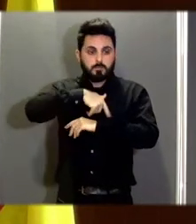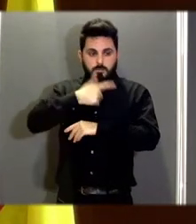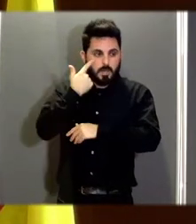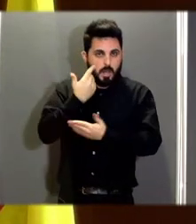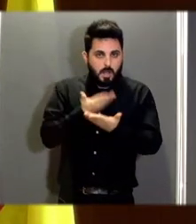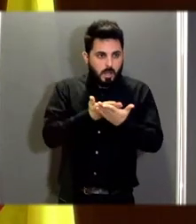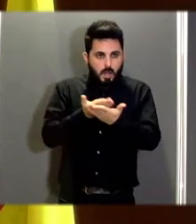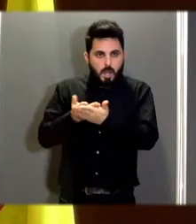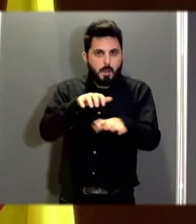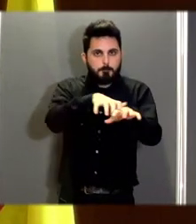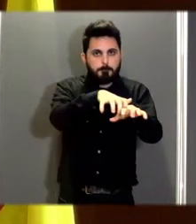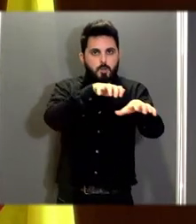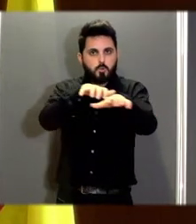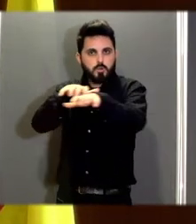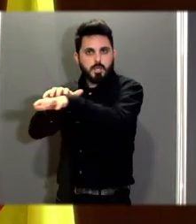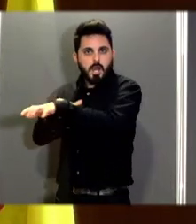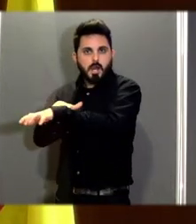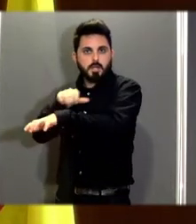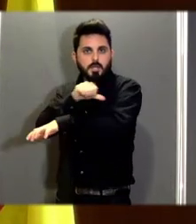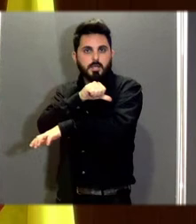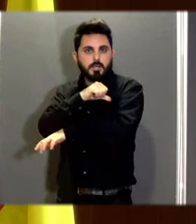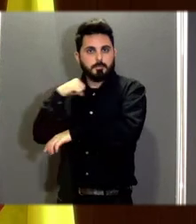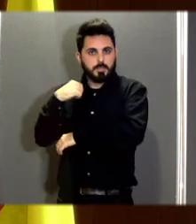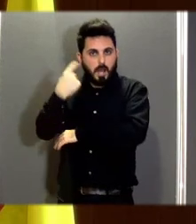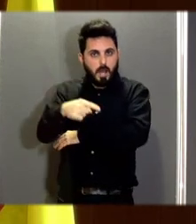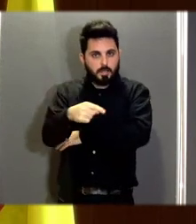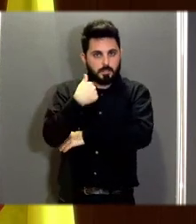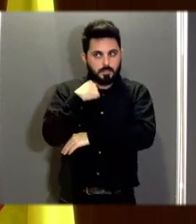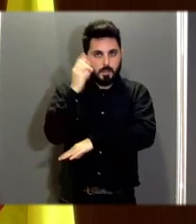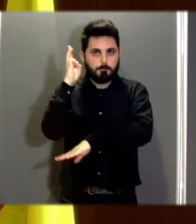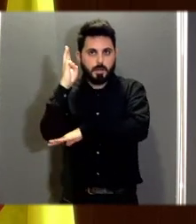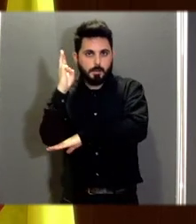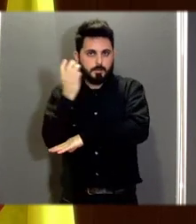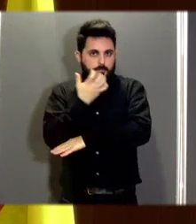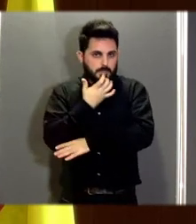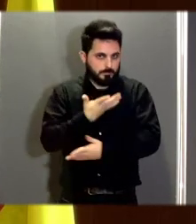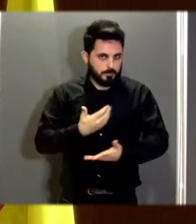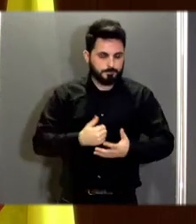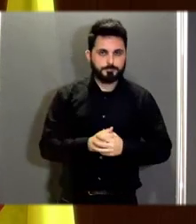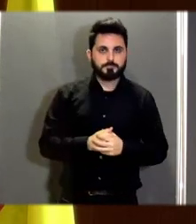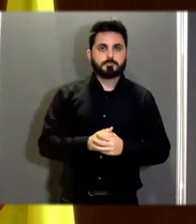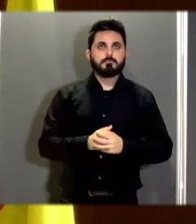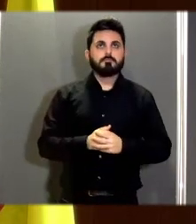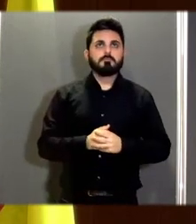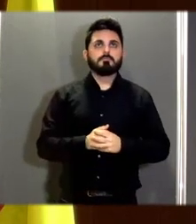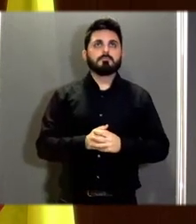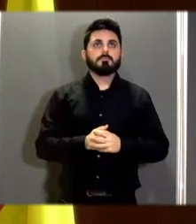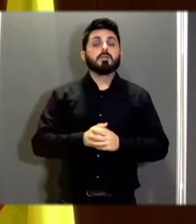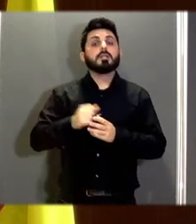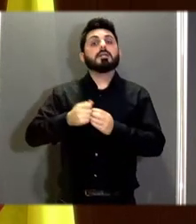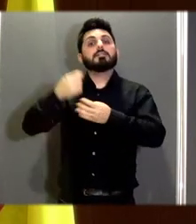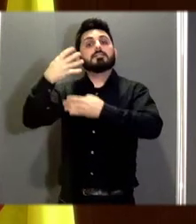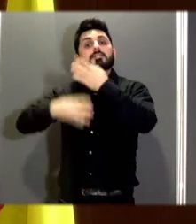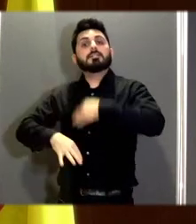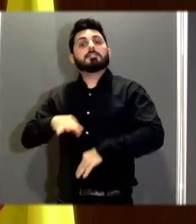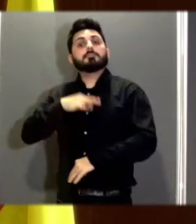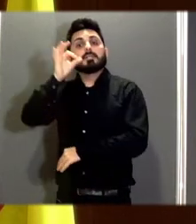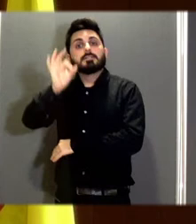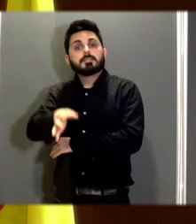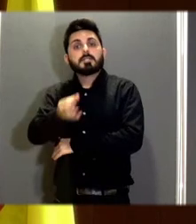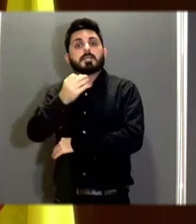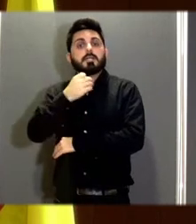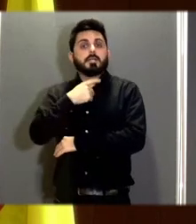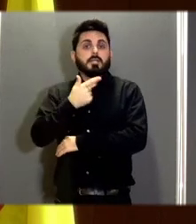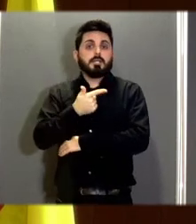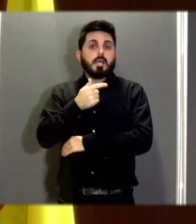escons com amb vot popular, al Parlament. Llista cívica sí i proposta liderada per l'Assemblea, però